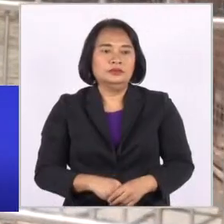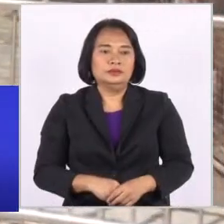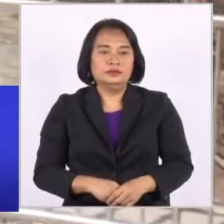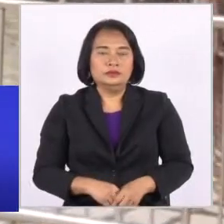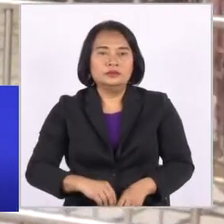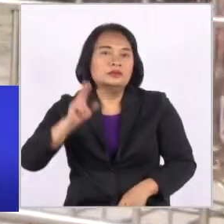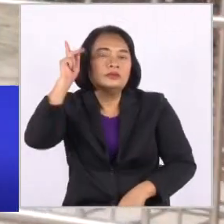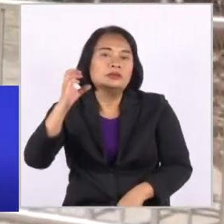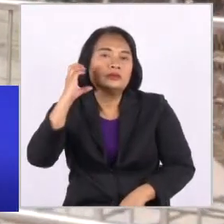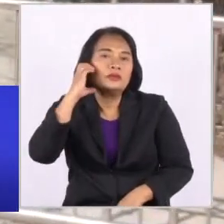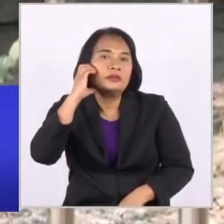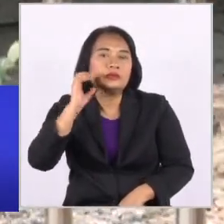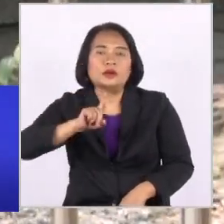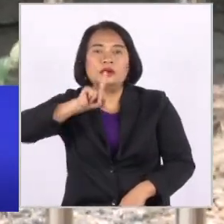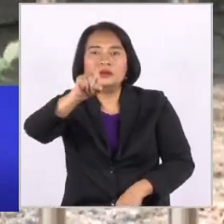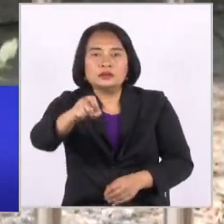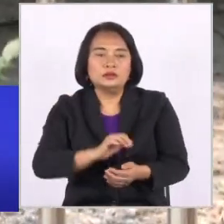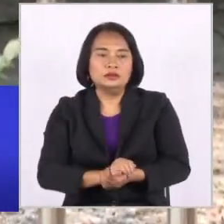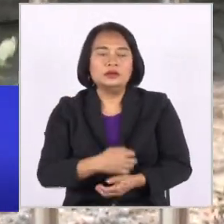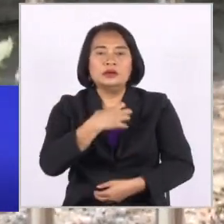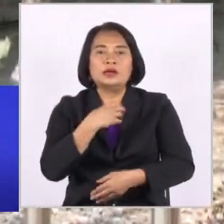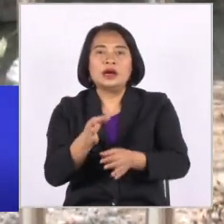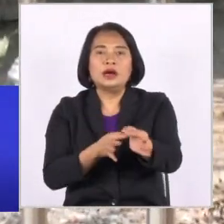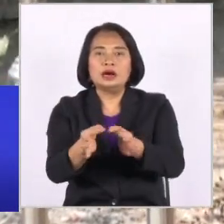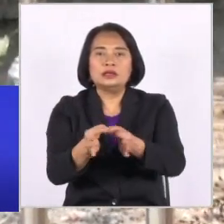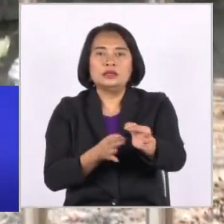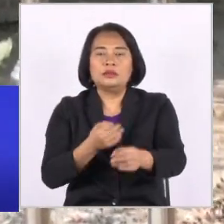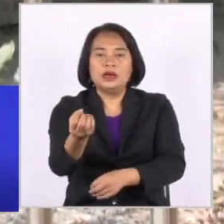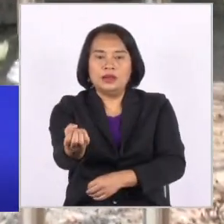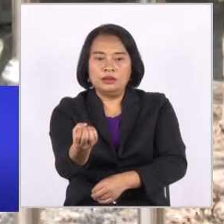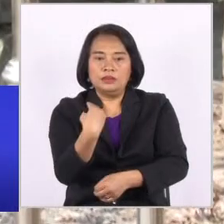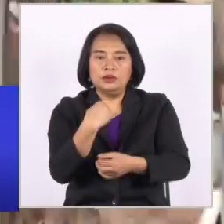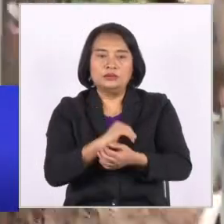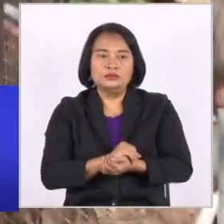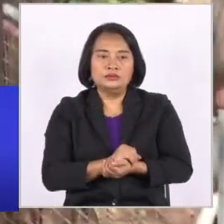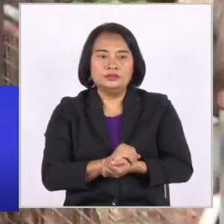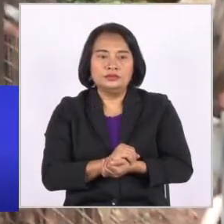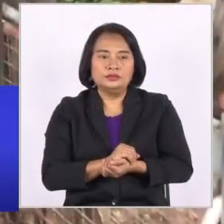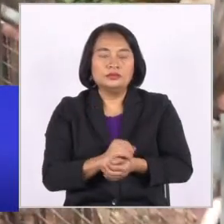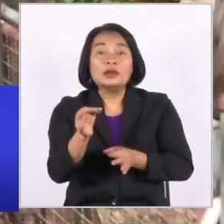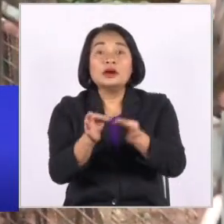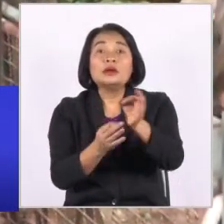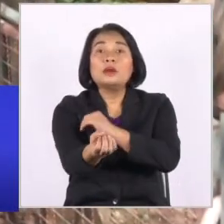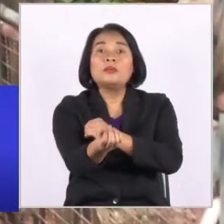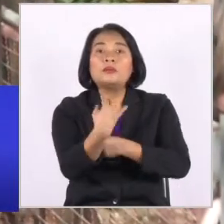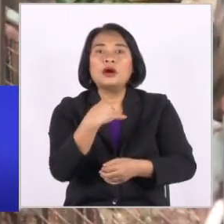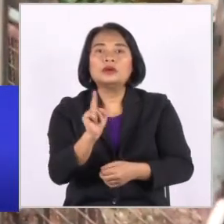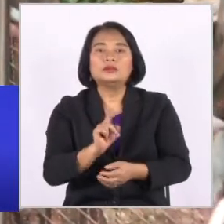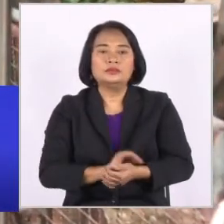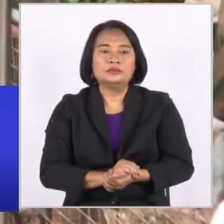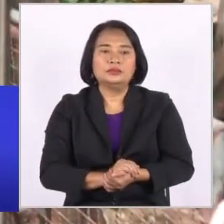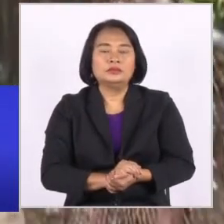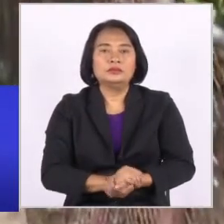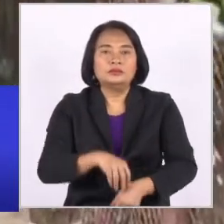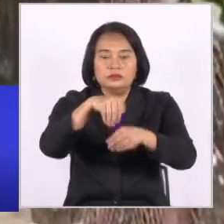ลยโทรไปถามนะคะว่าอยากจะชี้แจงเรื่องที่เกิดขึ้นไหมเจ้าของสถานบริการบอกกับทีมข่าวสั้นๆว่าอยู่ในขั้นต